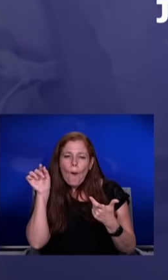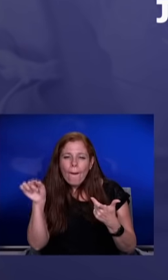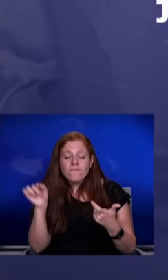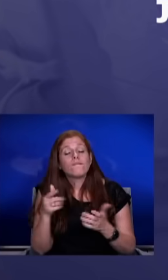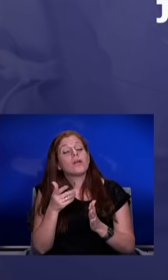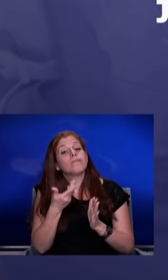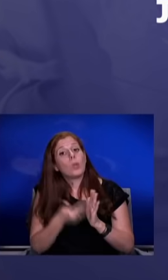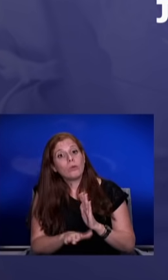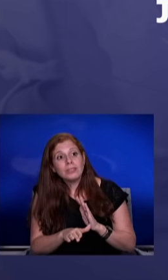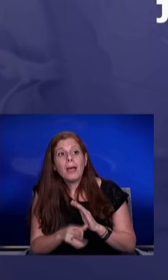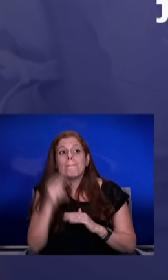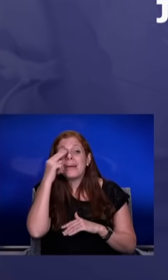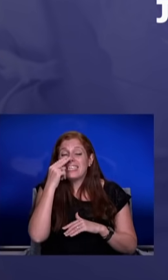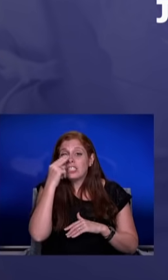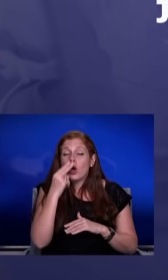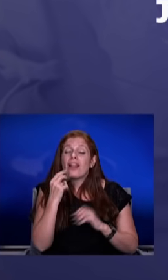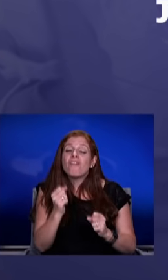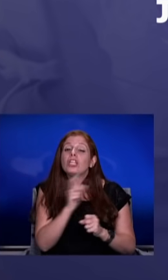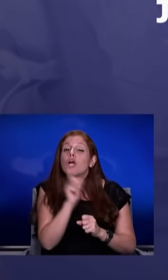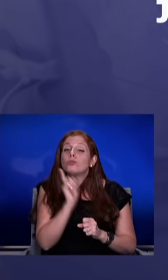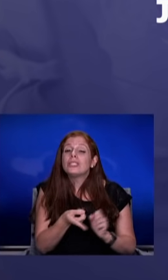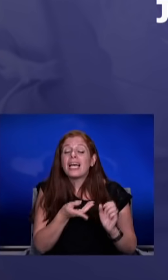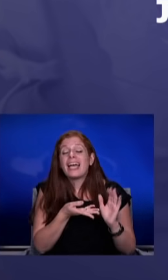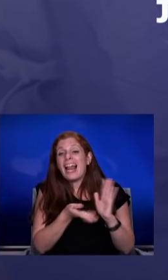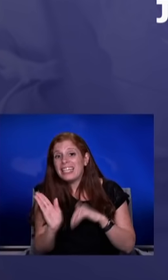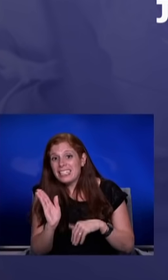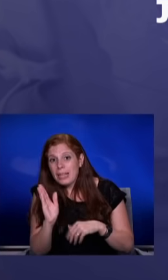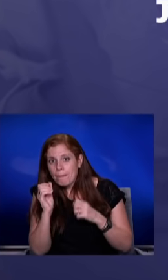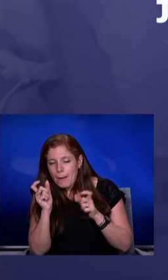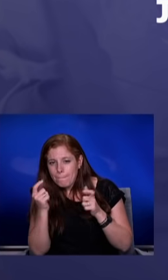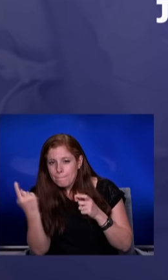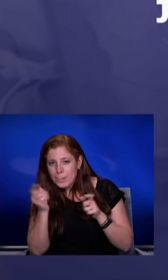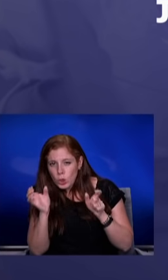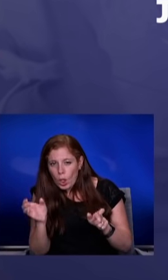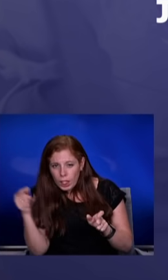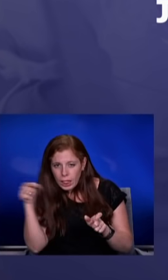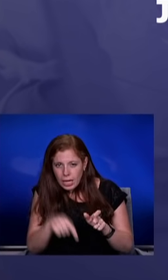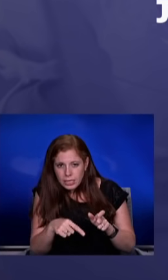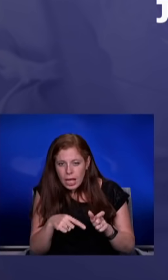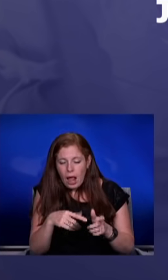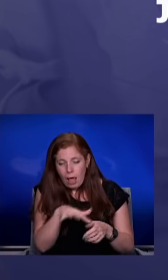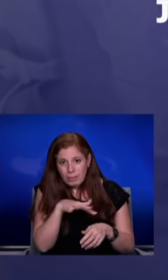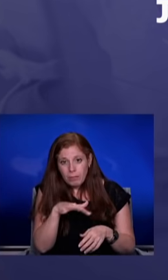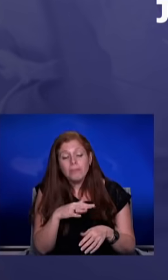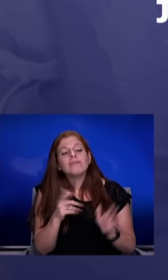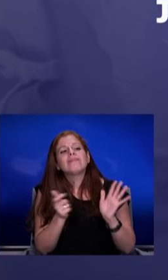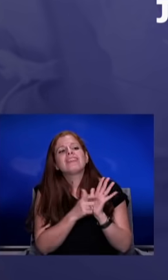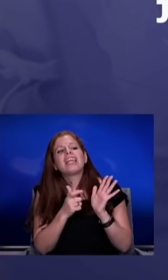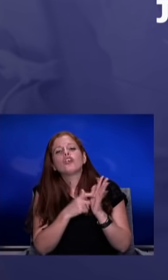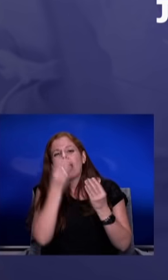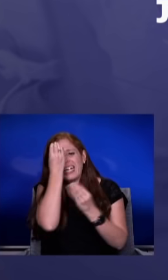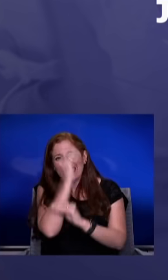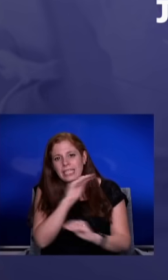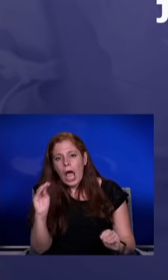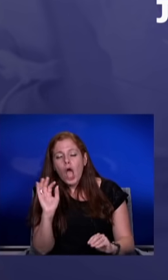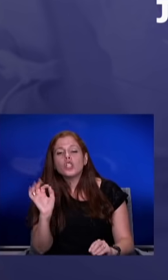בניסיון לוודא שרק מי שצריכים לצאת מבידוד או לשלול תחלואה יגיעו למתחמים האלה, תידרש ככל הנראה איזושהי הצהרה של